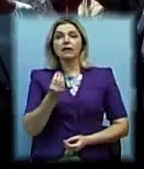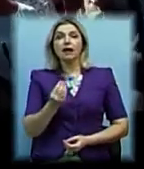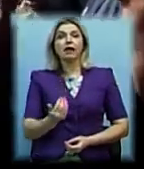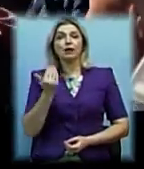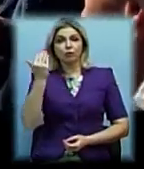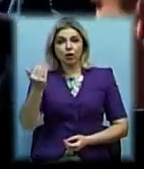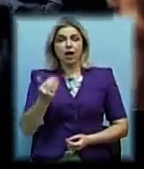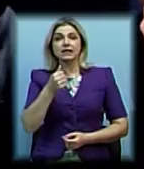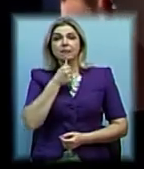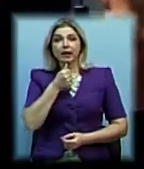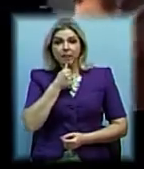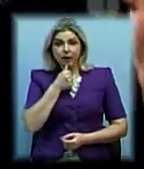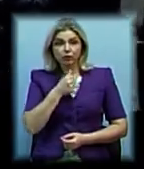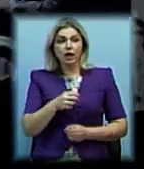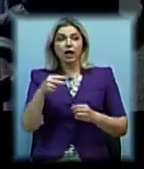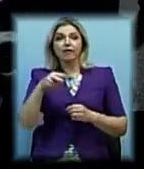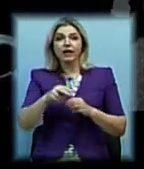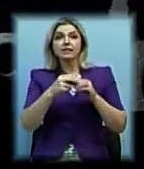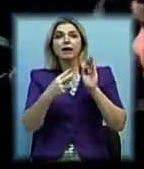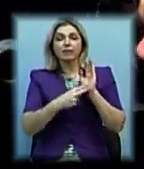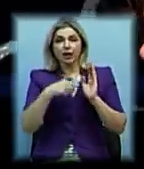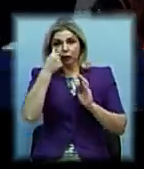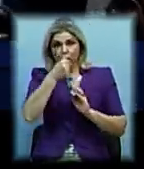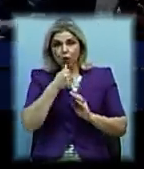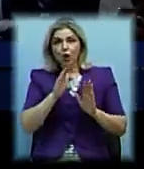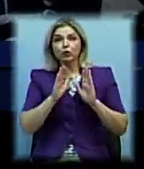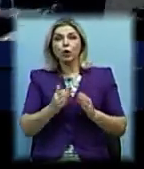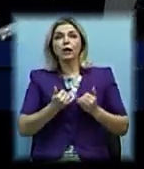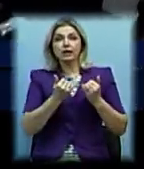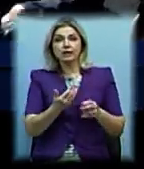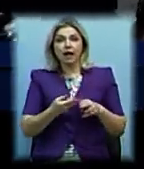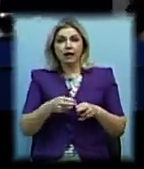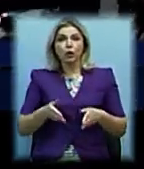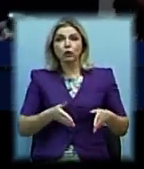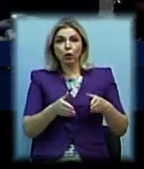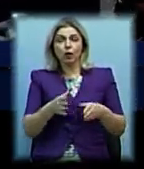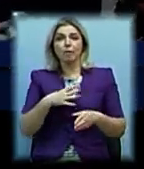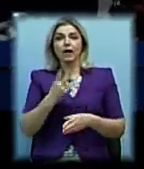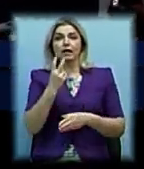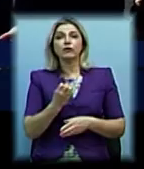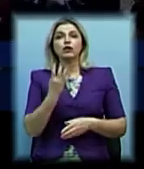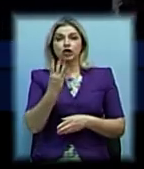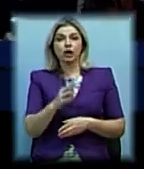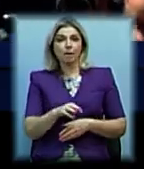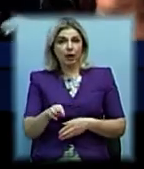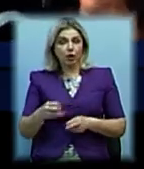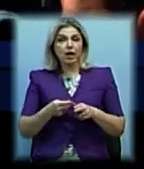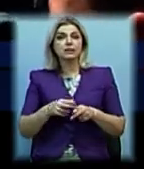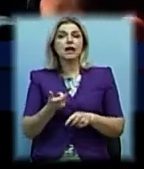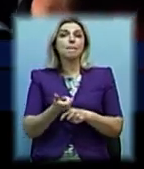експерименту. В 17-му році лише для цієї дороги надійшло 204 мільйони. Це